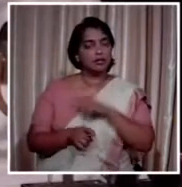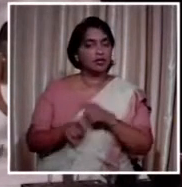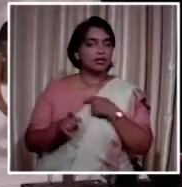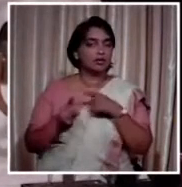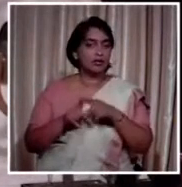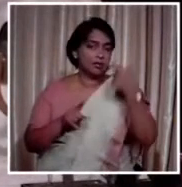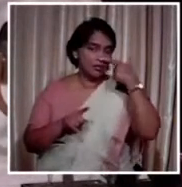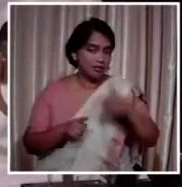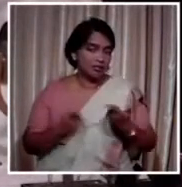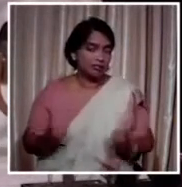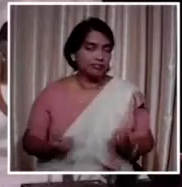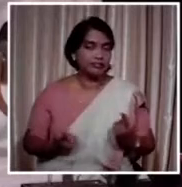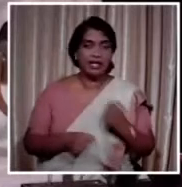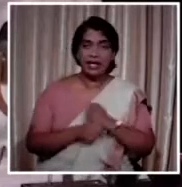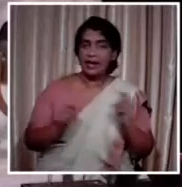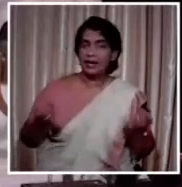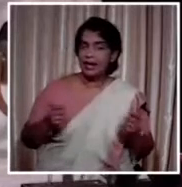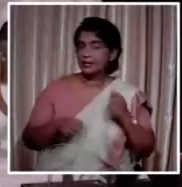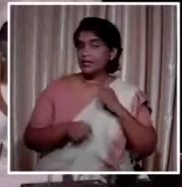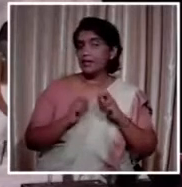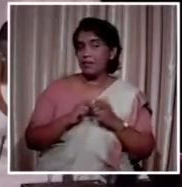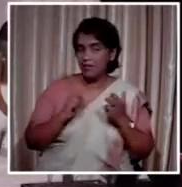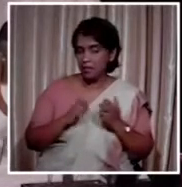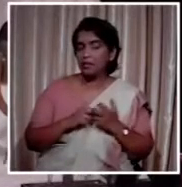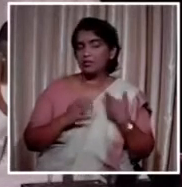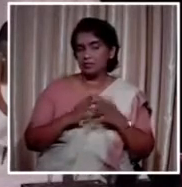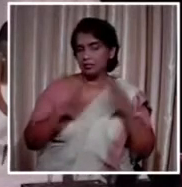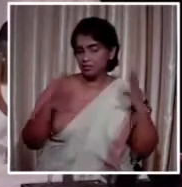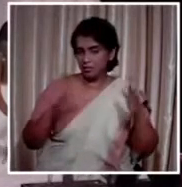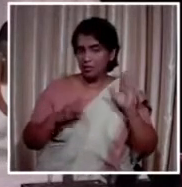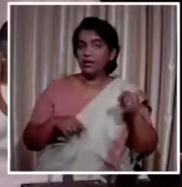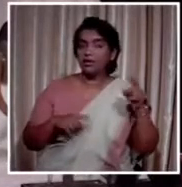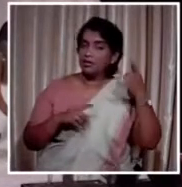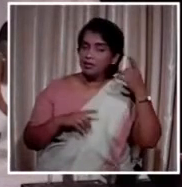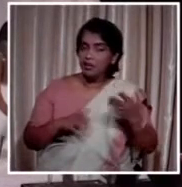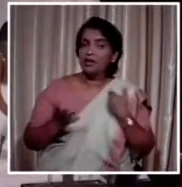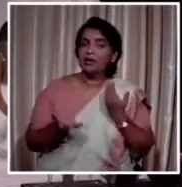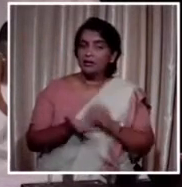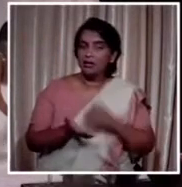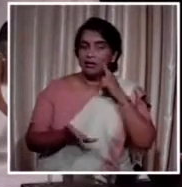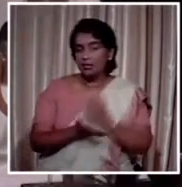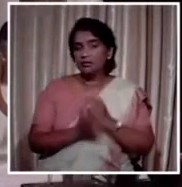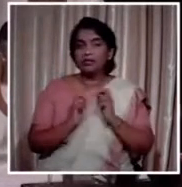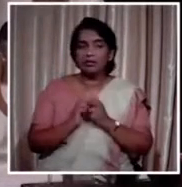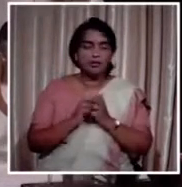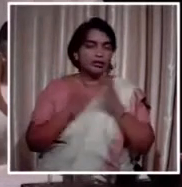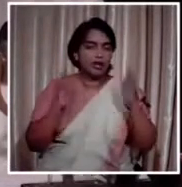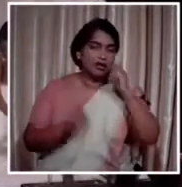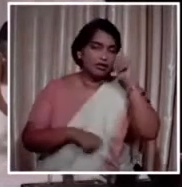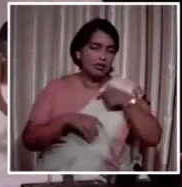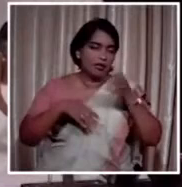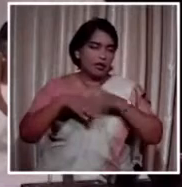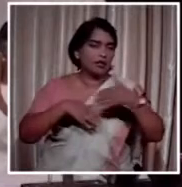இந்த நிலையை தவிர்க்க வேண்டிய அவசியத்தை ஒப்புக்கொள்கின்றோம். 24 மணி நேரத்தில் தீர்வு கிடைக்காவிட்டாலும் உங்களை இனிமேலும்